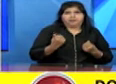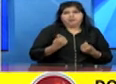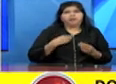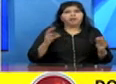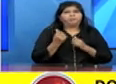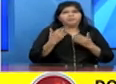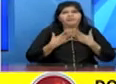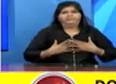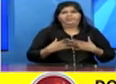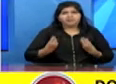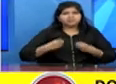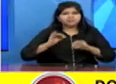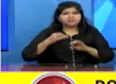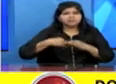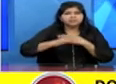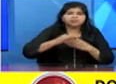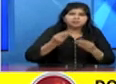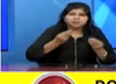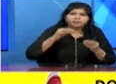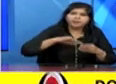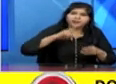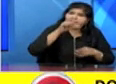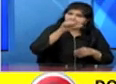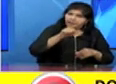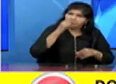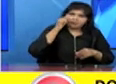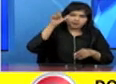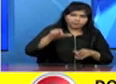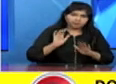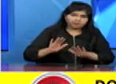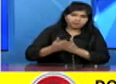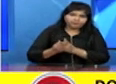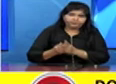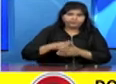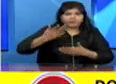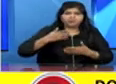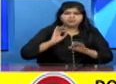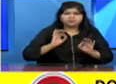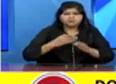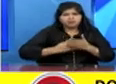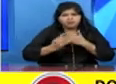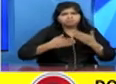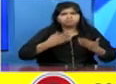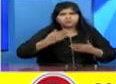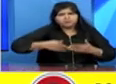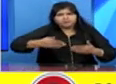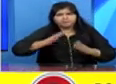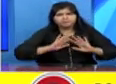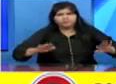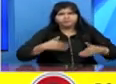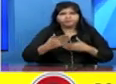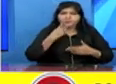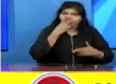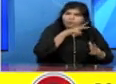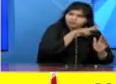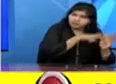रहे सर। और अभी ये जो 9 लोग बाकी है वहाँ पे दे आर ऑल्सो गोइंग टू बी वेल, दे आर नॉट गोइंग टू डिटीरियरेट, वी आर कीपिंग वॉच ऑन